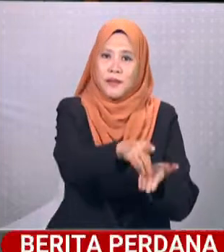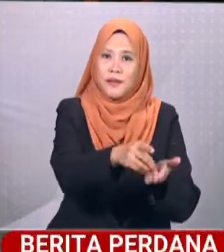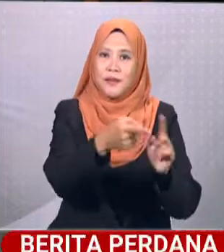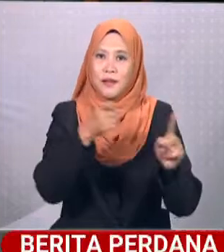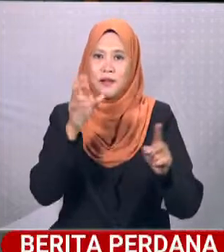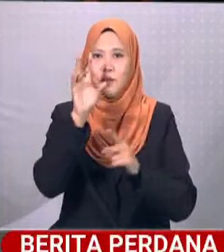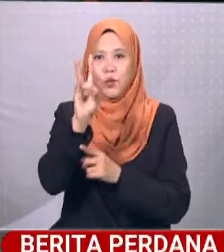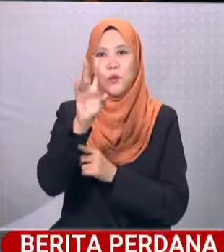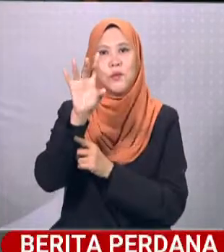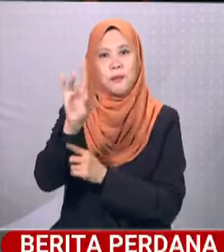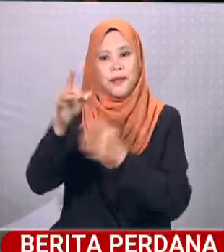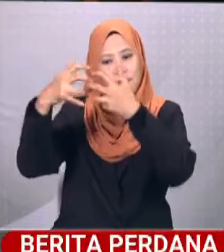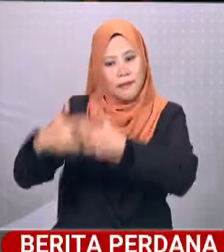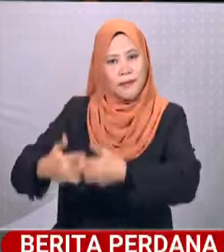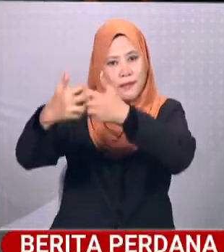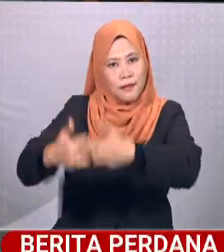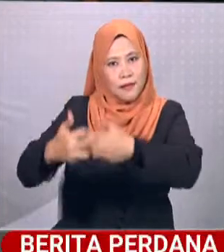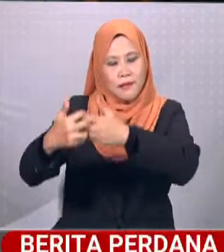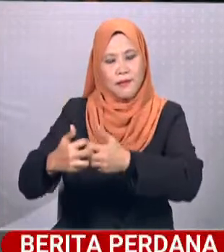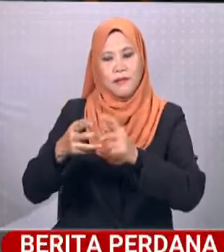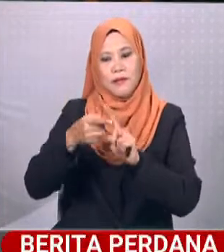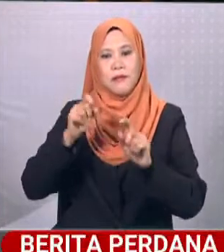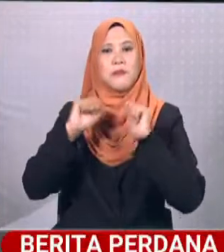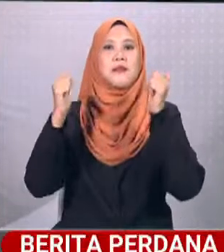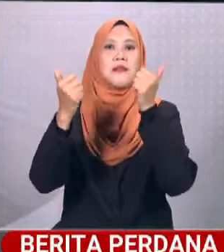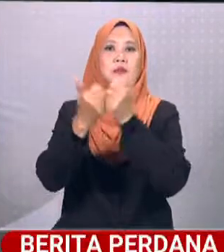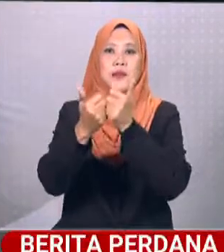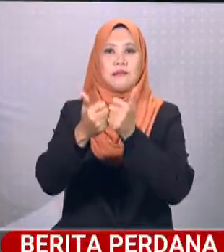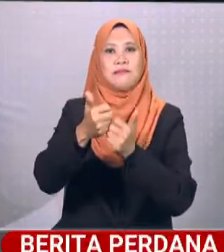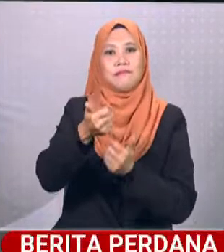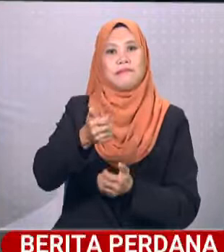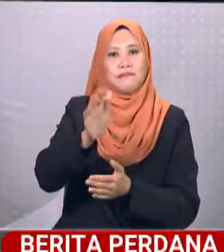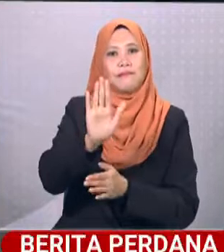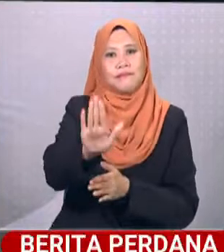daripada 78 pekilang yang menganggotai persatuan berkenaan.